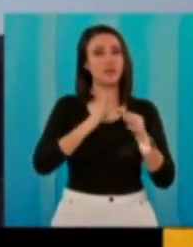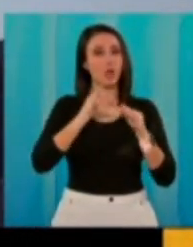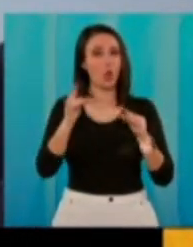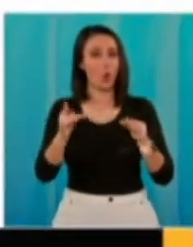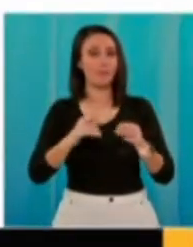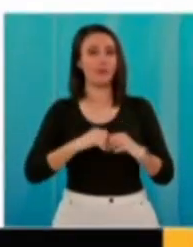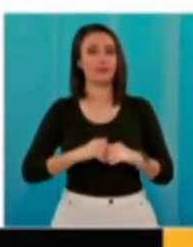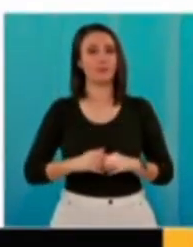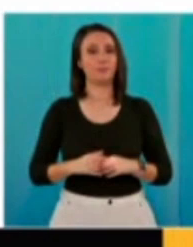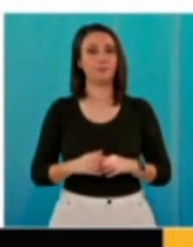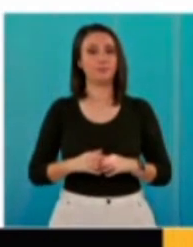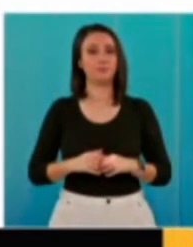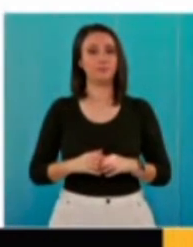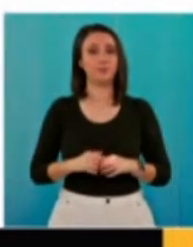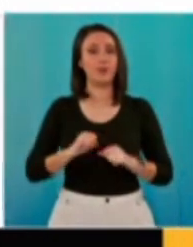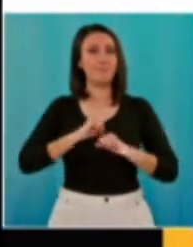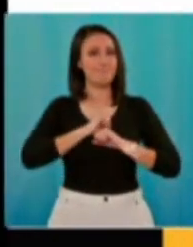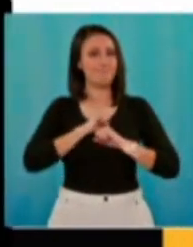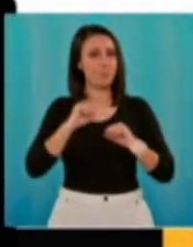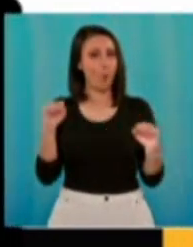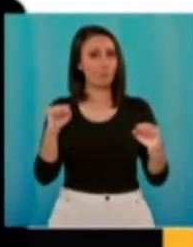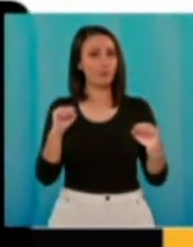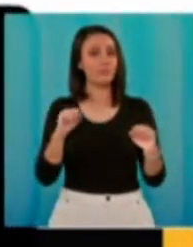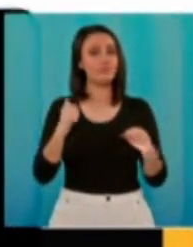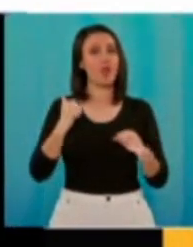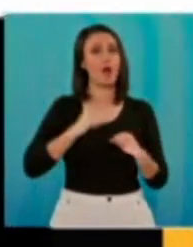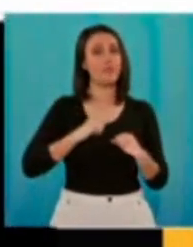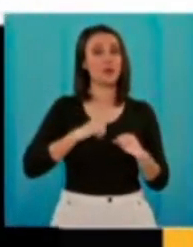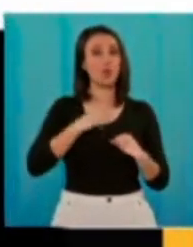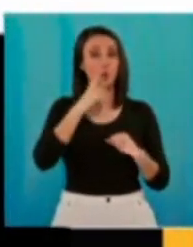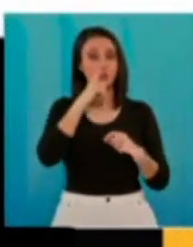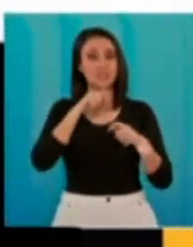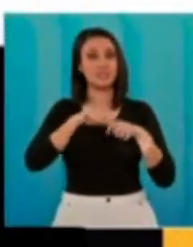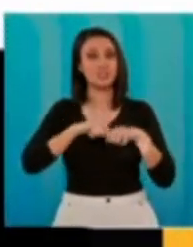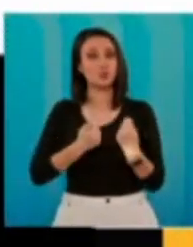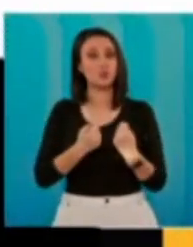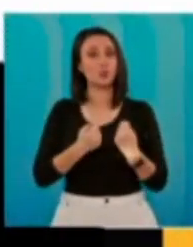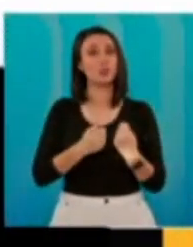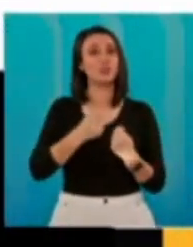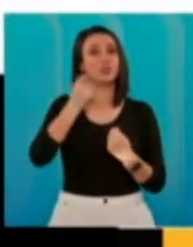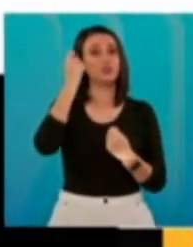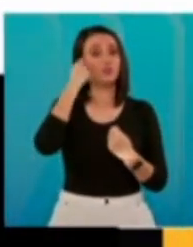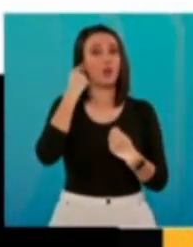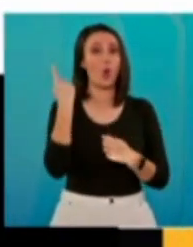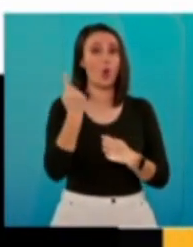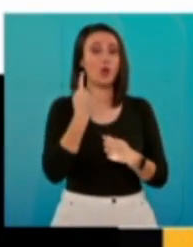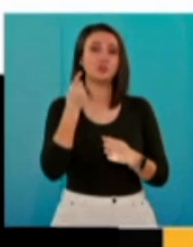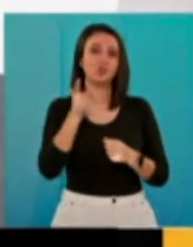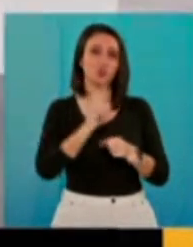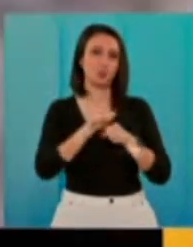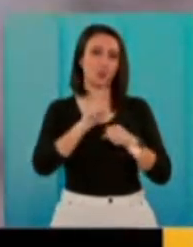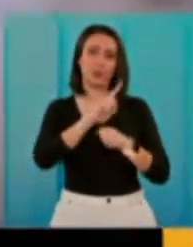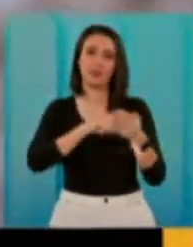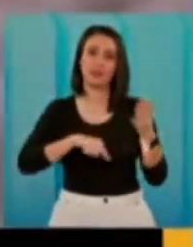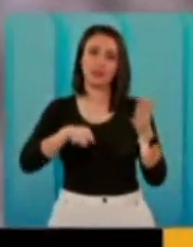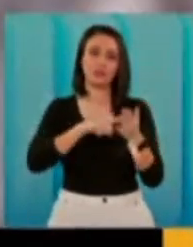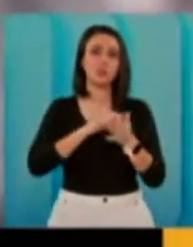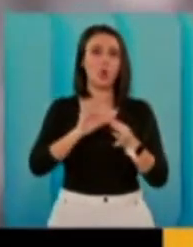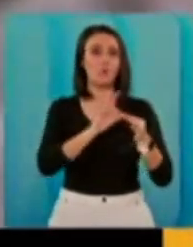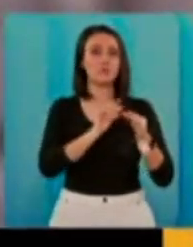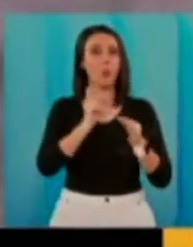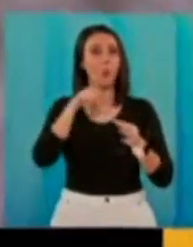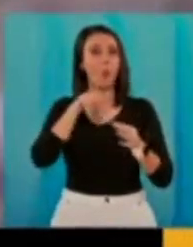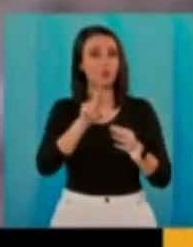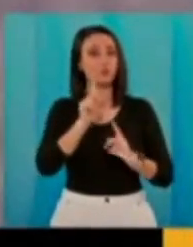în regiune. Bombele cu fosfor lansate de armata rusă distrug infrastructura civilă a orașului. Acest lucru este interzis de Convenția ONU.